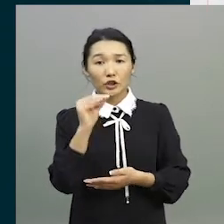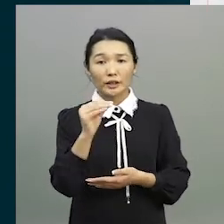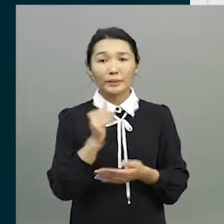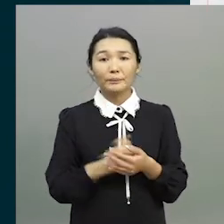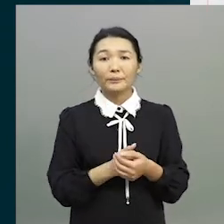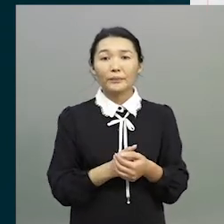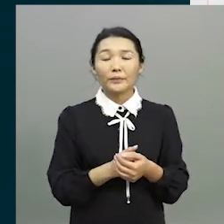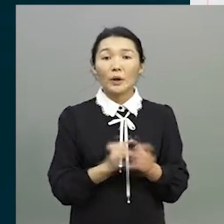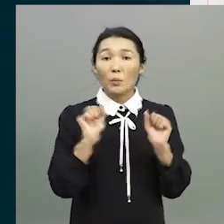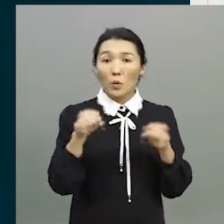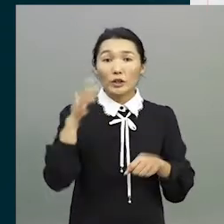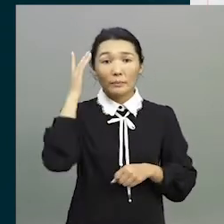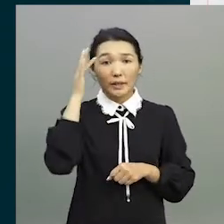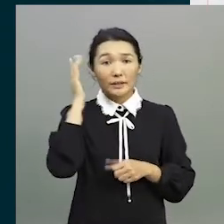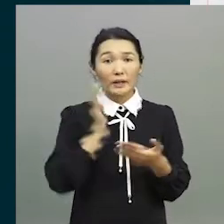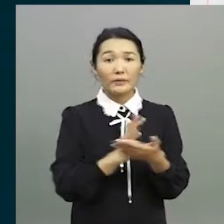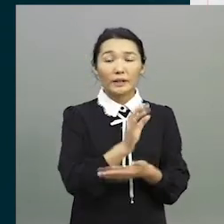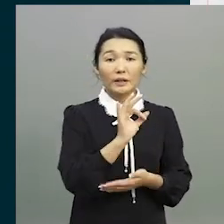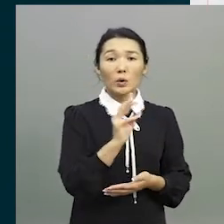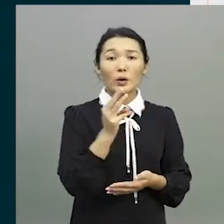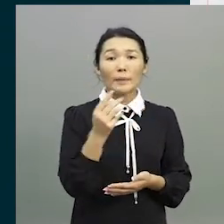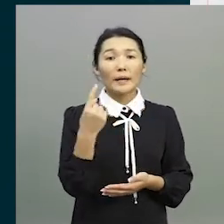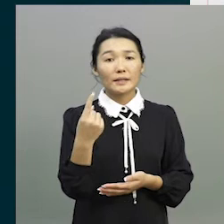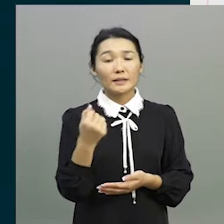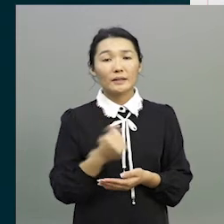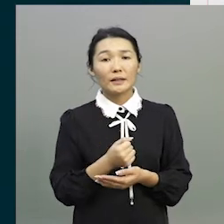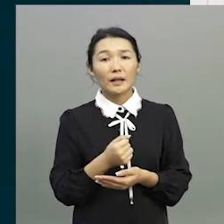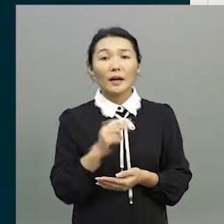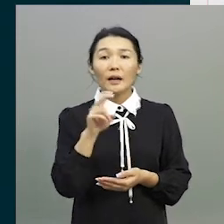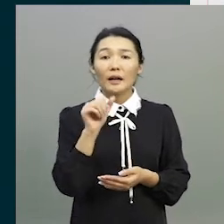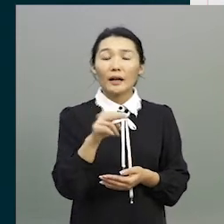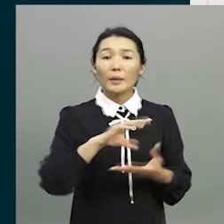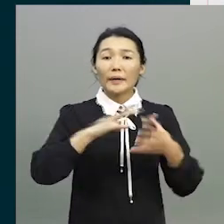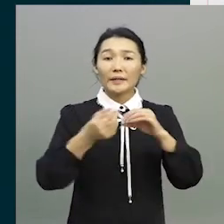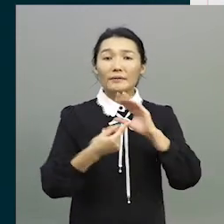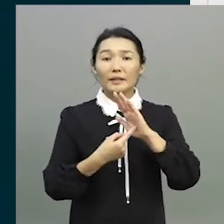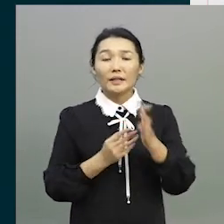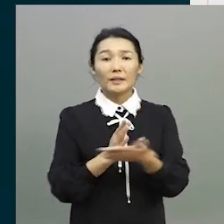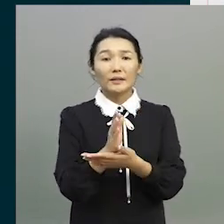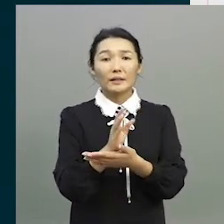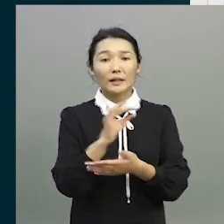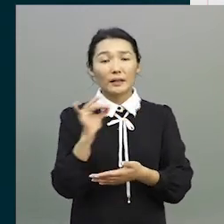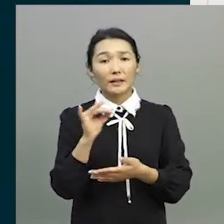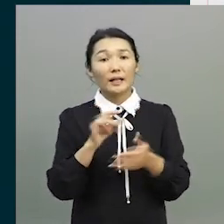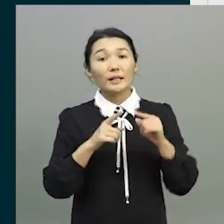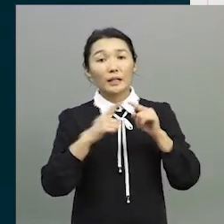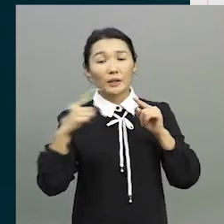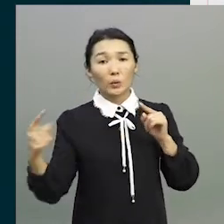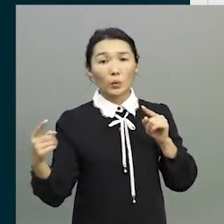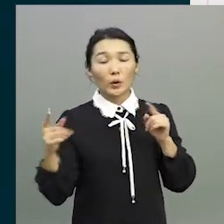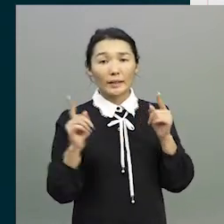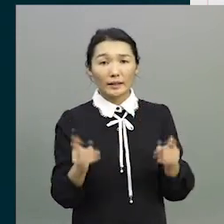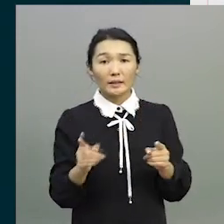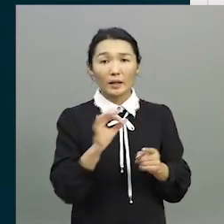то можно представить вектор am1 как произведение вектора и на длину отрезка am1